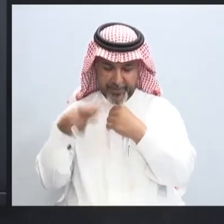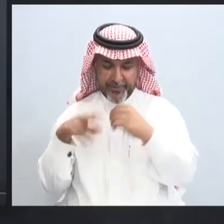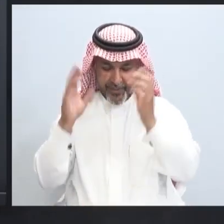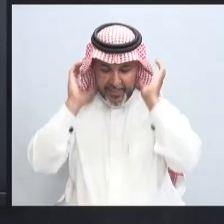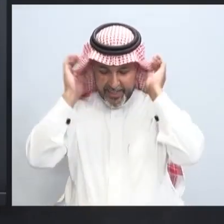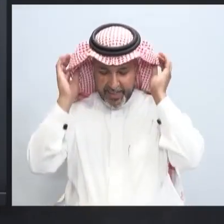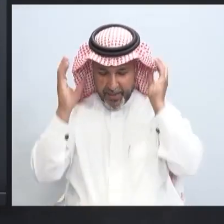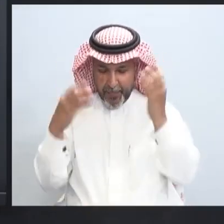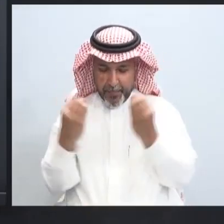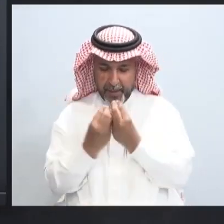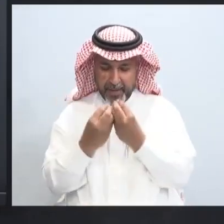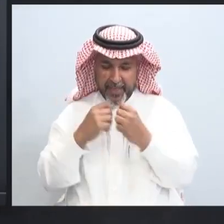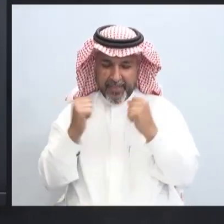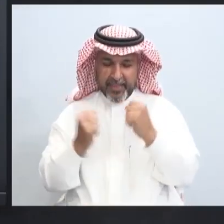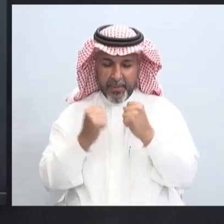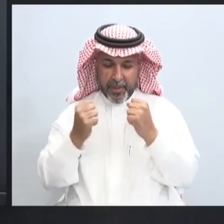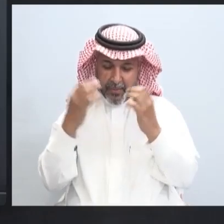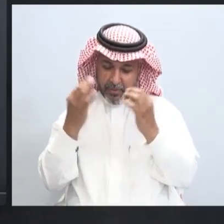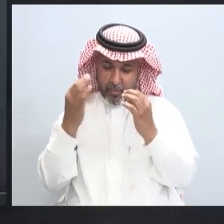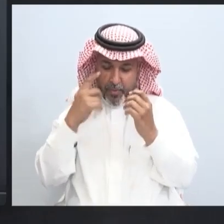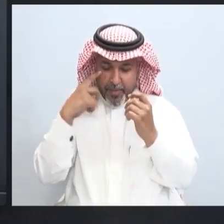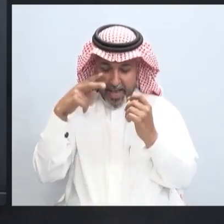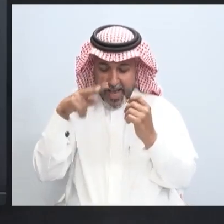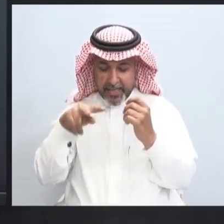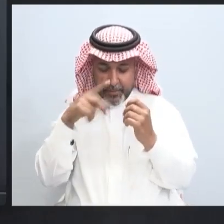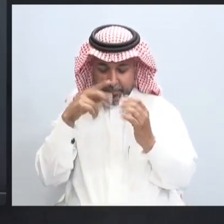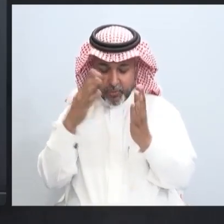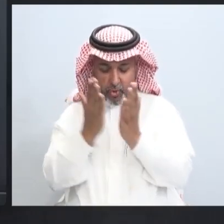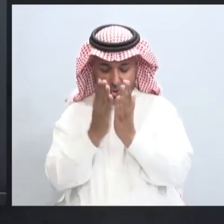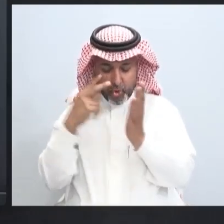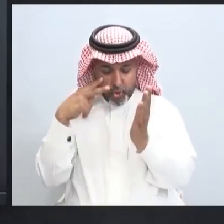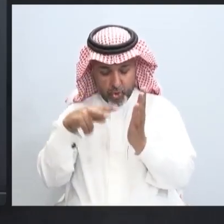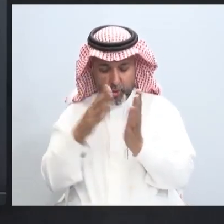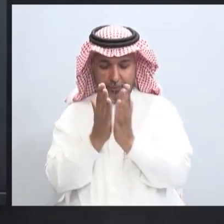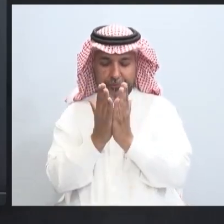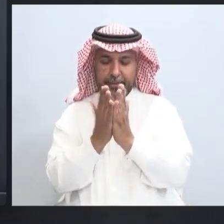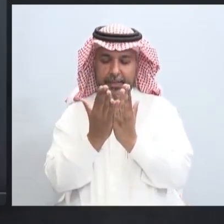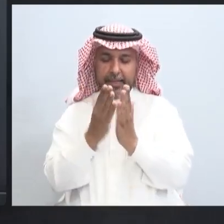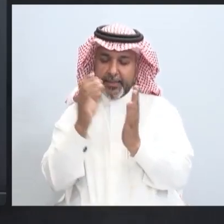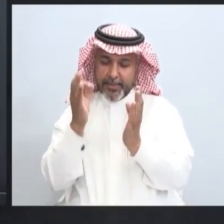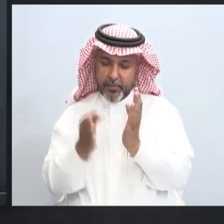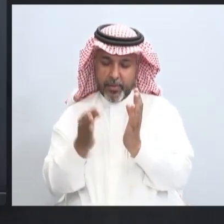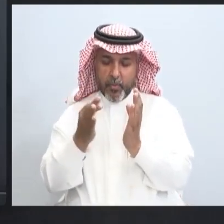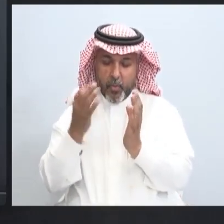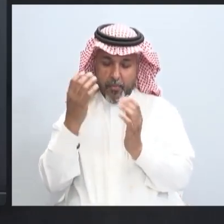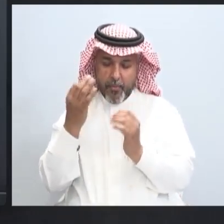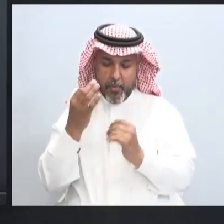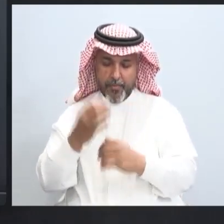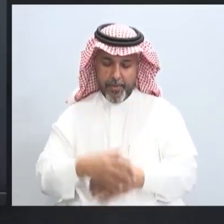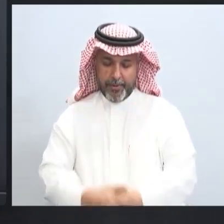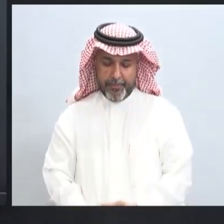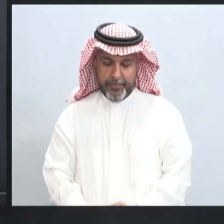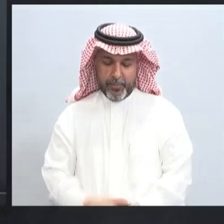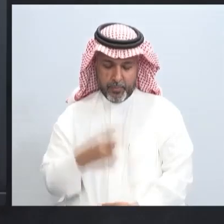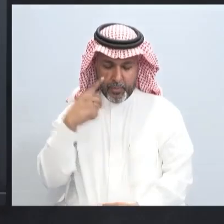درس واحد ويكون هذا الدرس كافي او يعني يغطي كل المعلومات اللي موجوده في الدرس لكن نحاول قدر الامكان